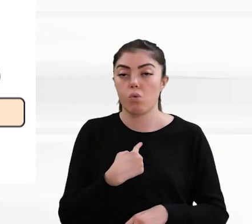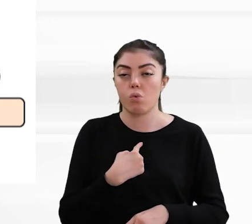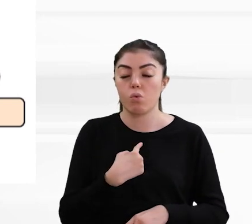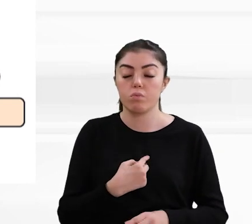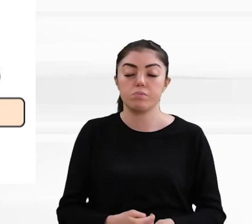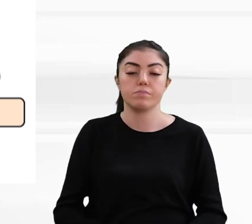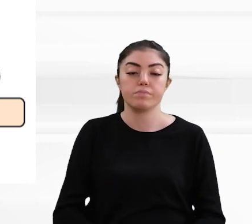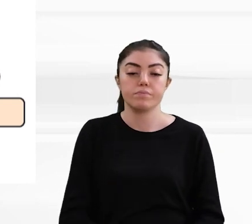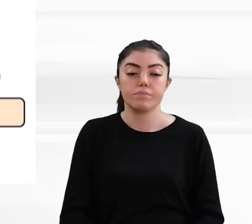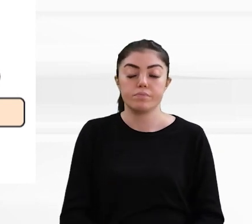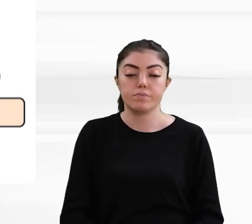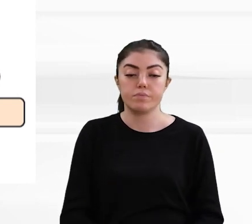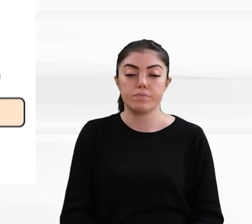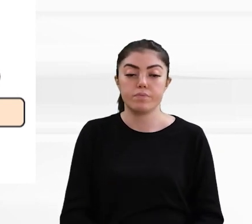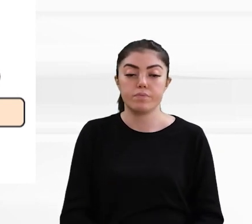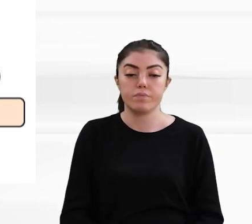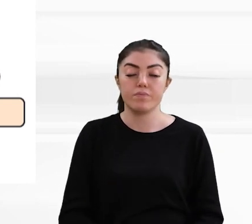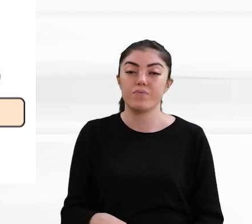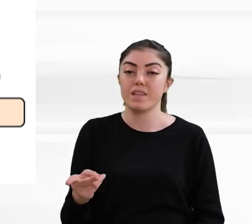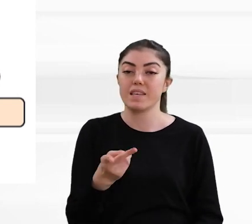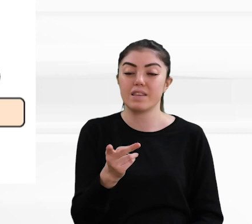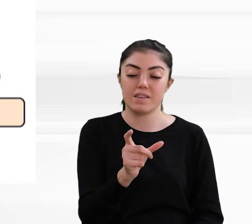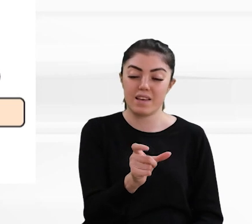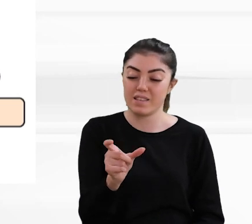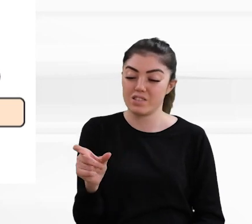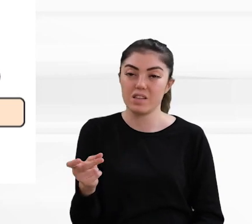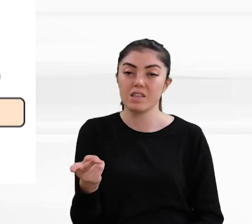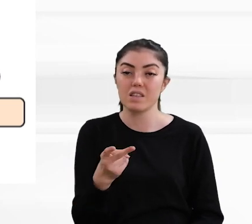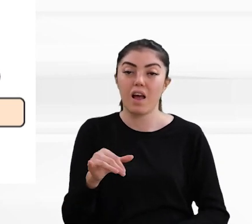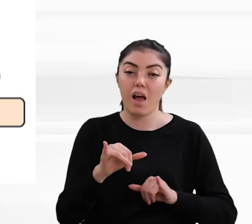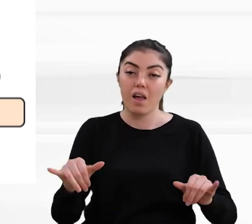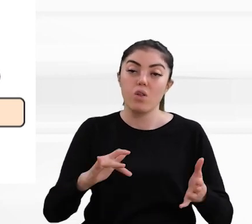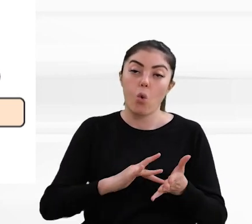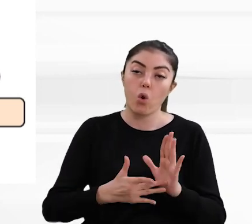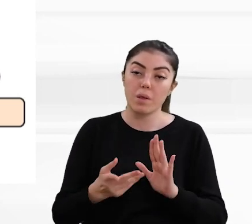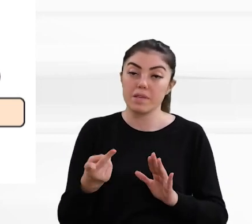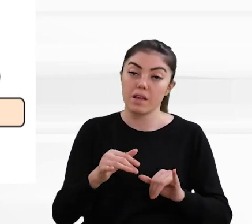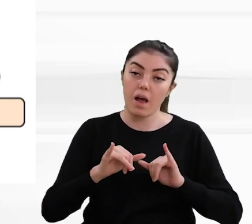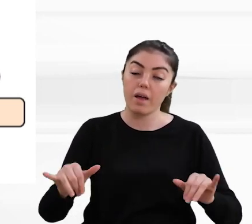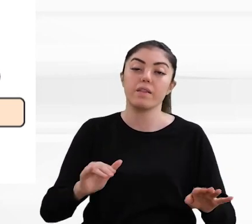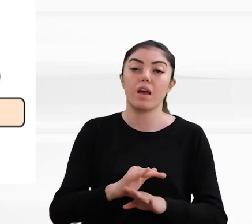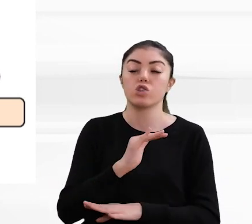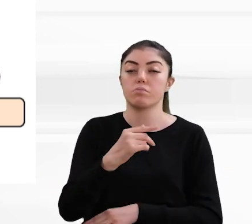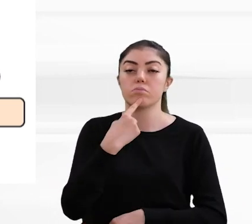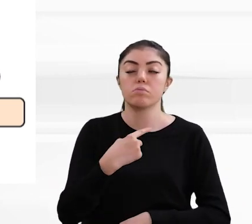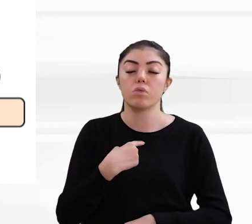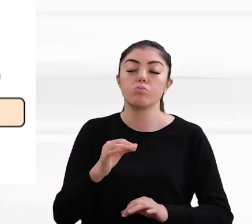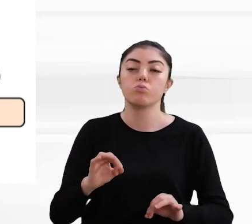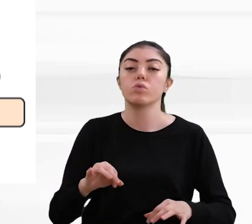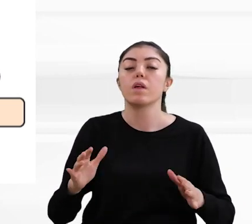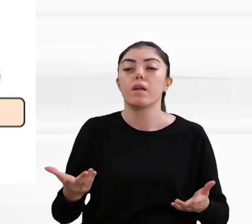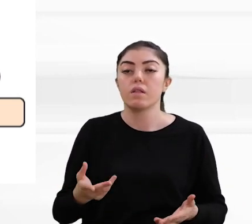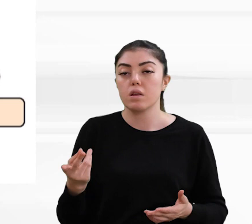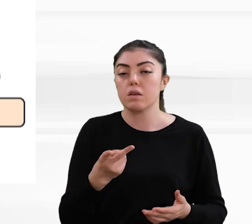da bu iki yengecin aynı ortamda yaşaması mümkün değildir bakın mutsuzluk derecesinde Deniz tuzlu devresinde